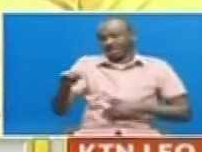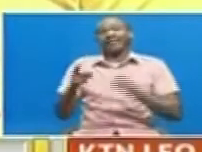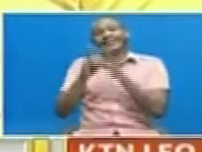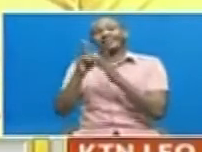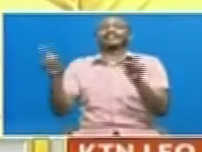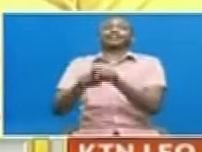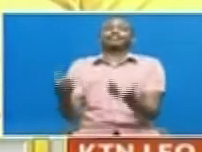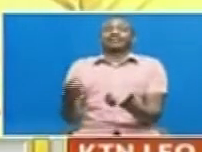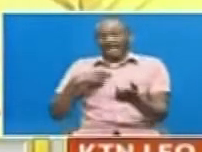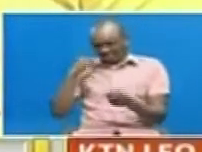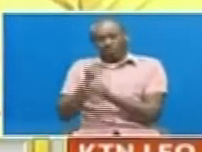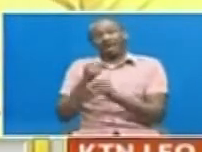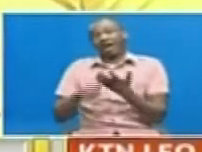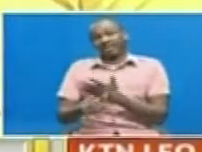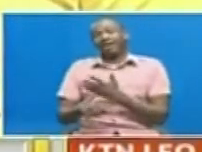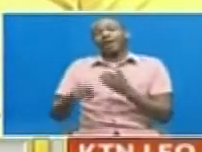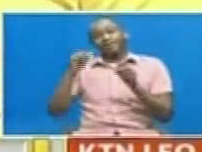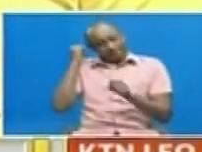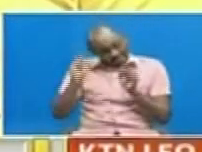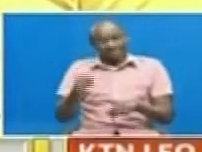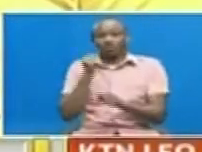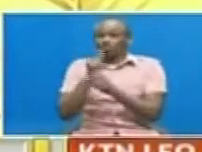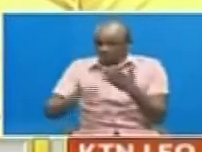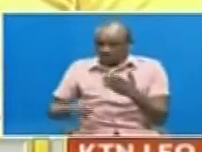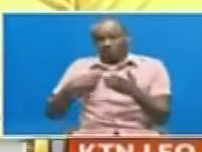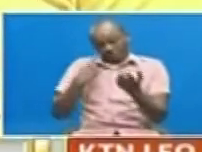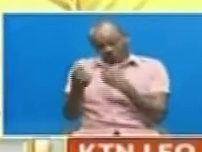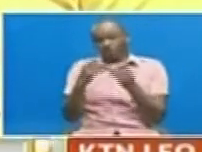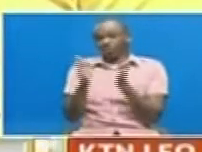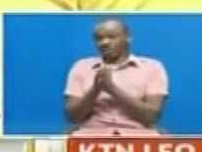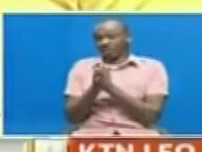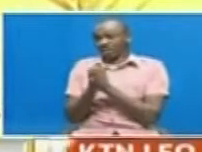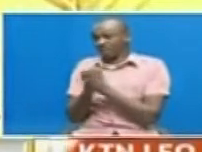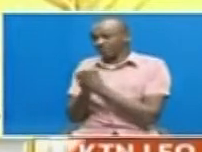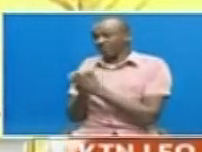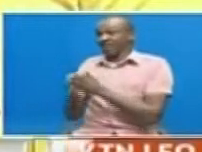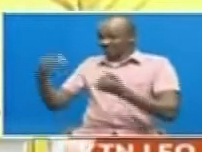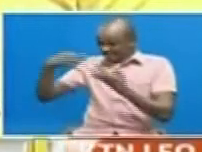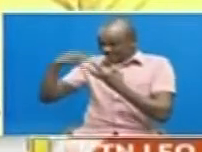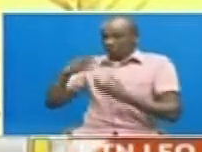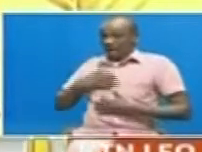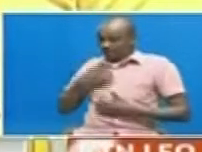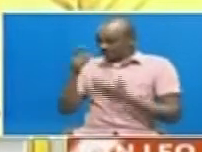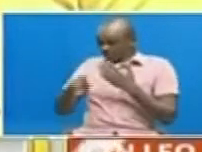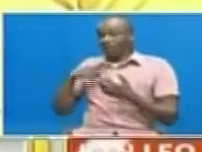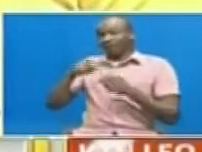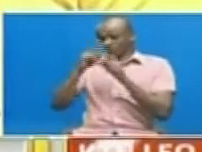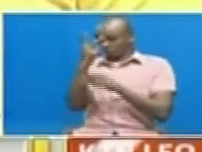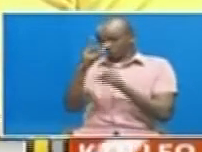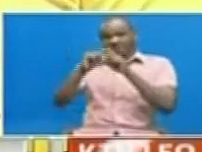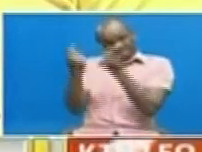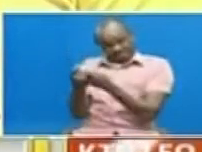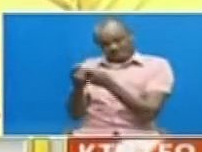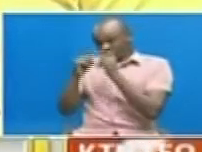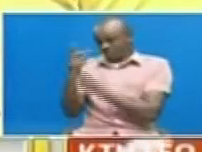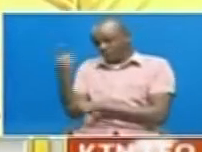hivyo inakuwa ni kibarua kwetu. Na itabidi, na tumeshaongea na federation yetu, tuwe na timu mbili. Manake lazima